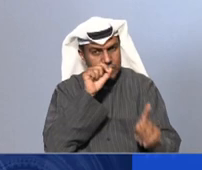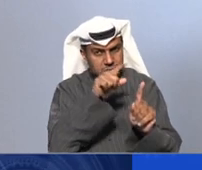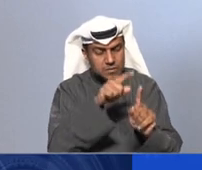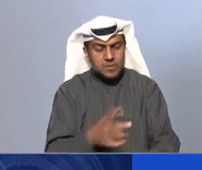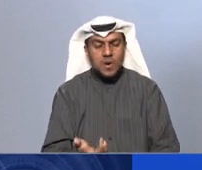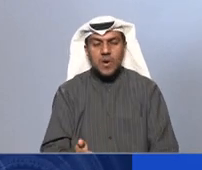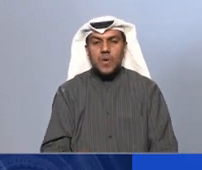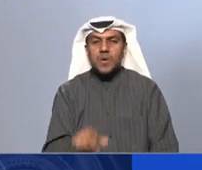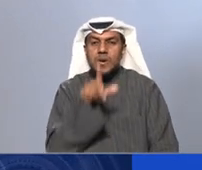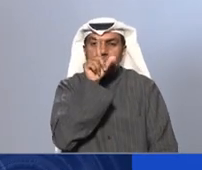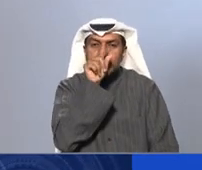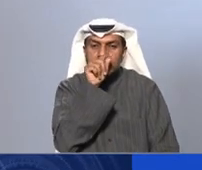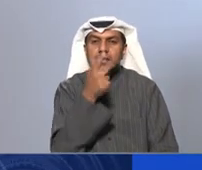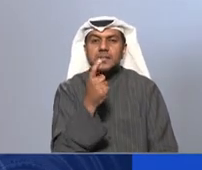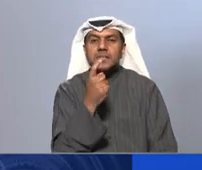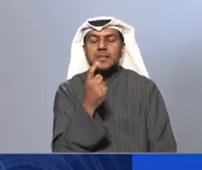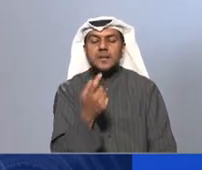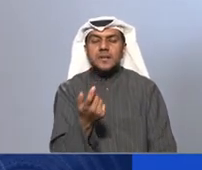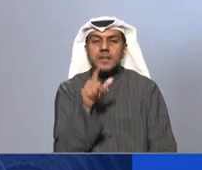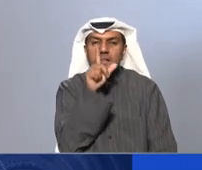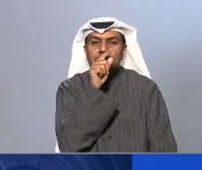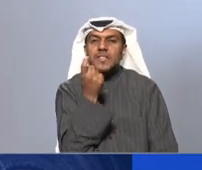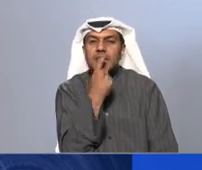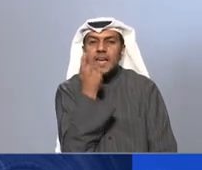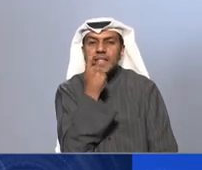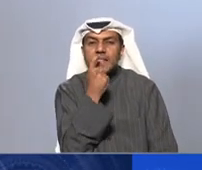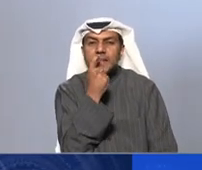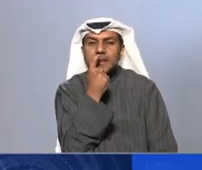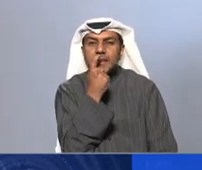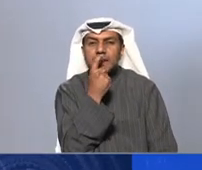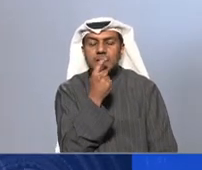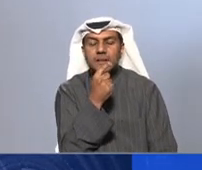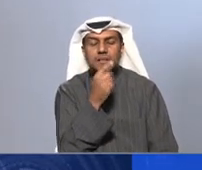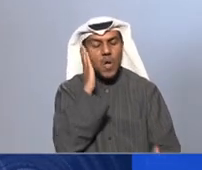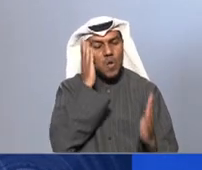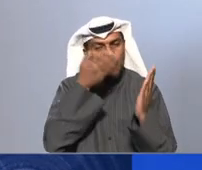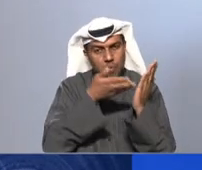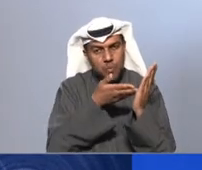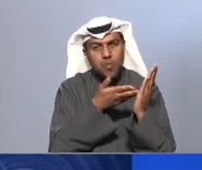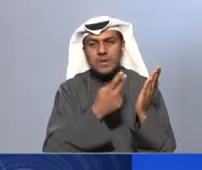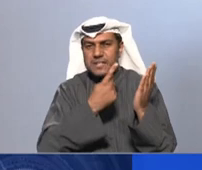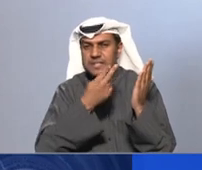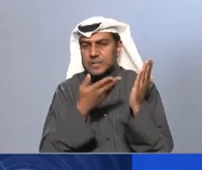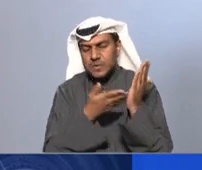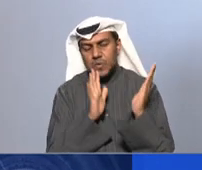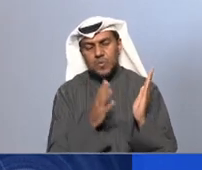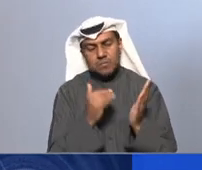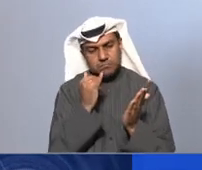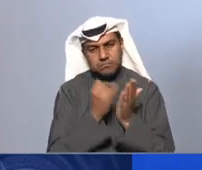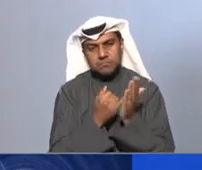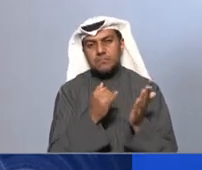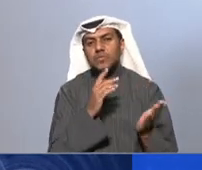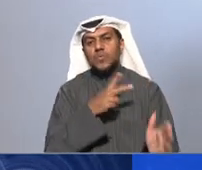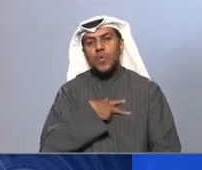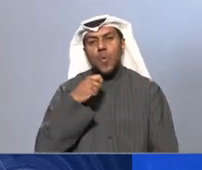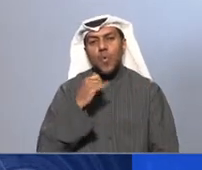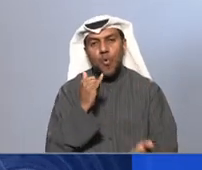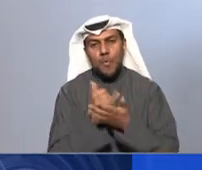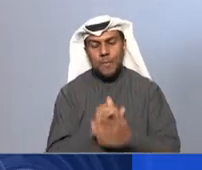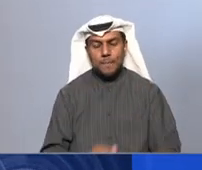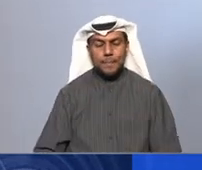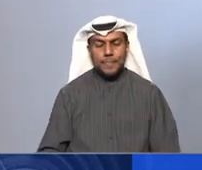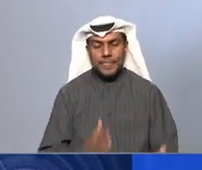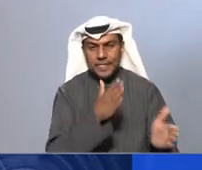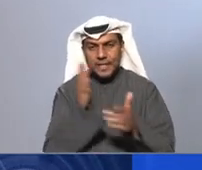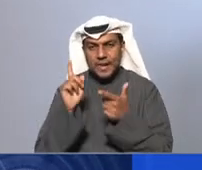التواصل في وزارة الصحة. أما بالنسبة للتعامل مع أي طائرات